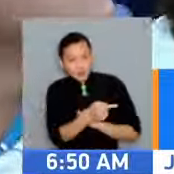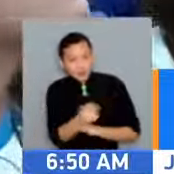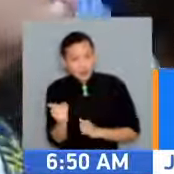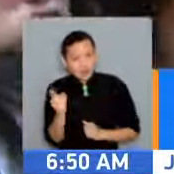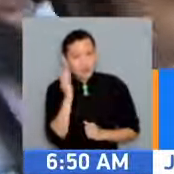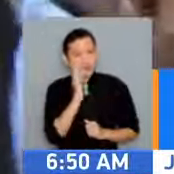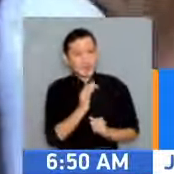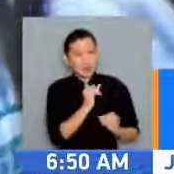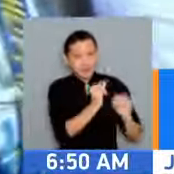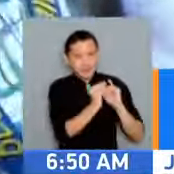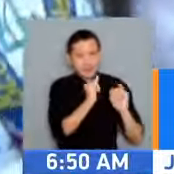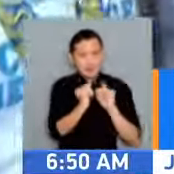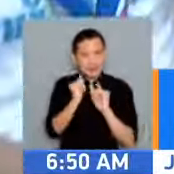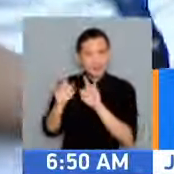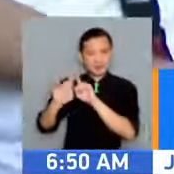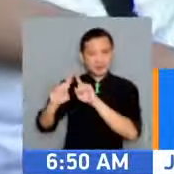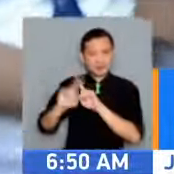Ito.